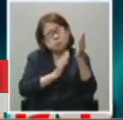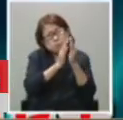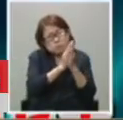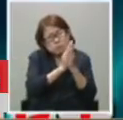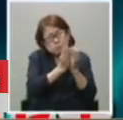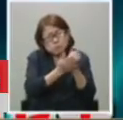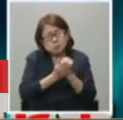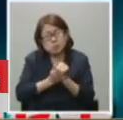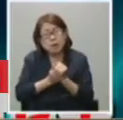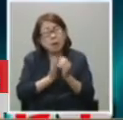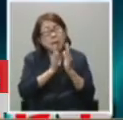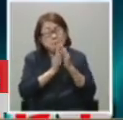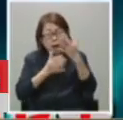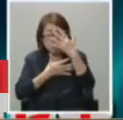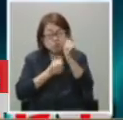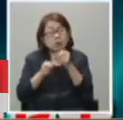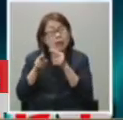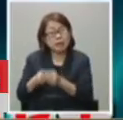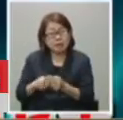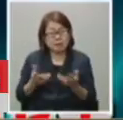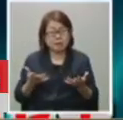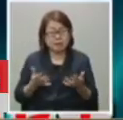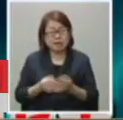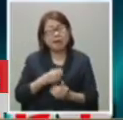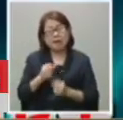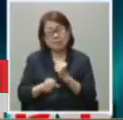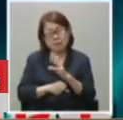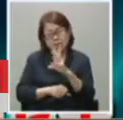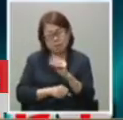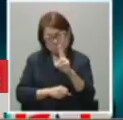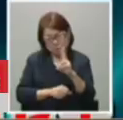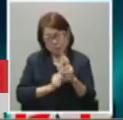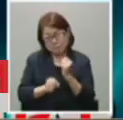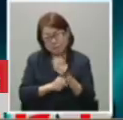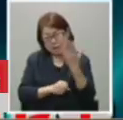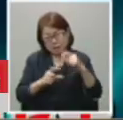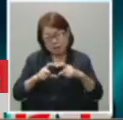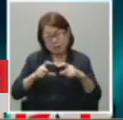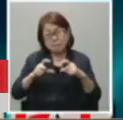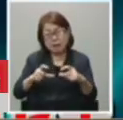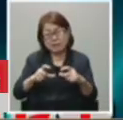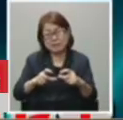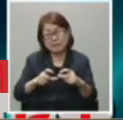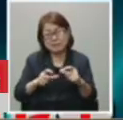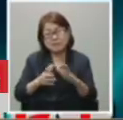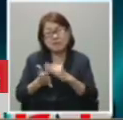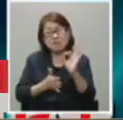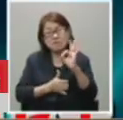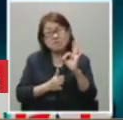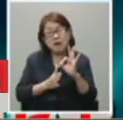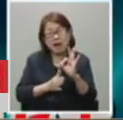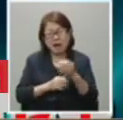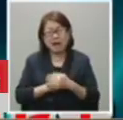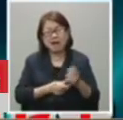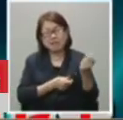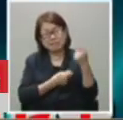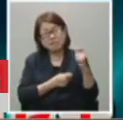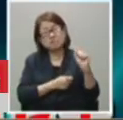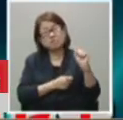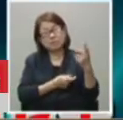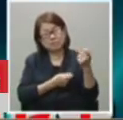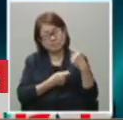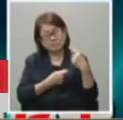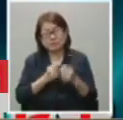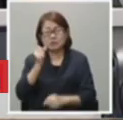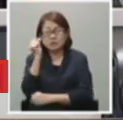อะปี62ปีที่แล้วแจกบัตรสวัสดิการคนจนอะไรของท่านลงทะเบียนกันเต็มเหนียวเนี่ยนะครับเกือบ14ล้านค